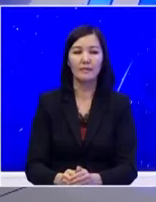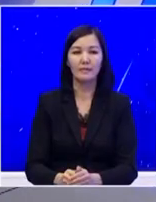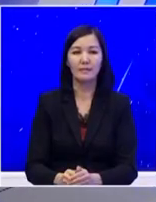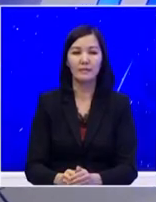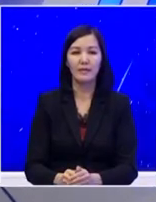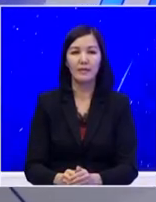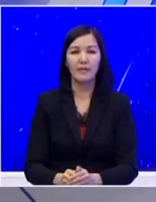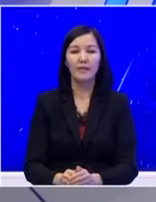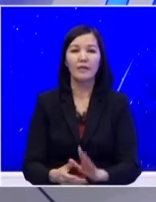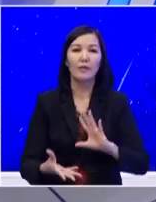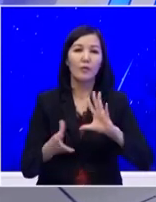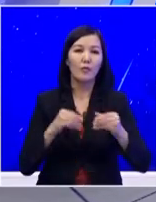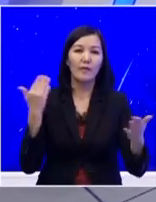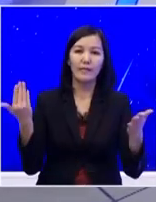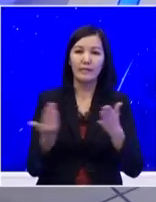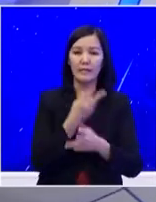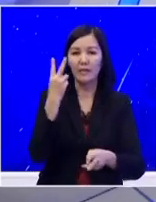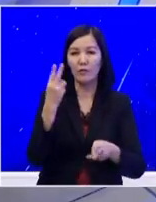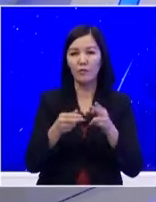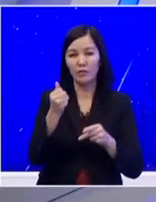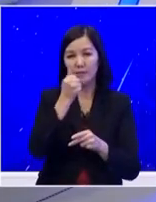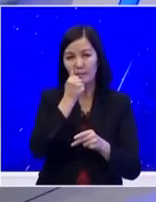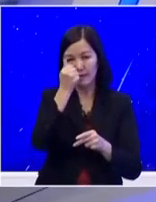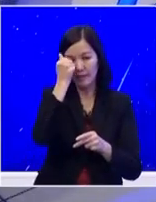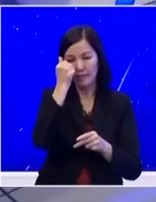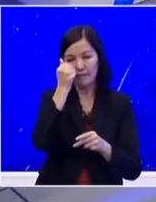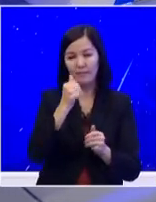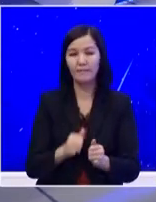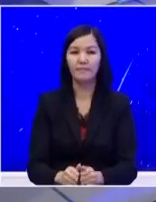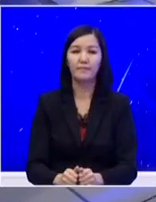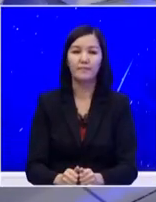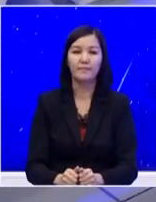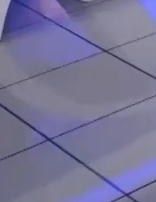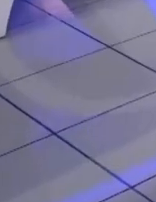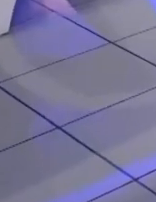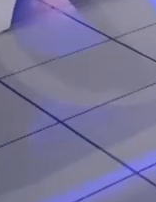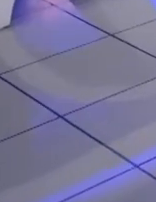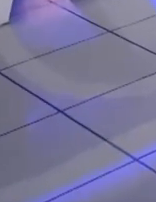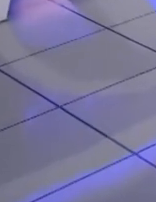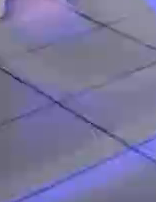Это вся информация уходящего дня. Спасибо за внимание и оставайтесь дома.